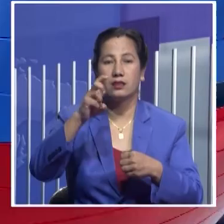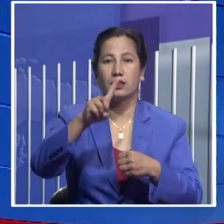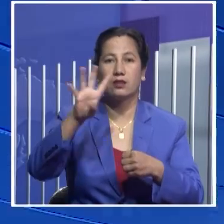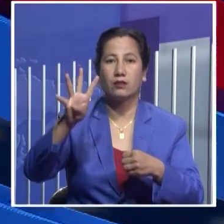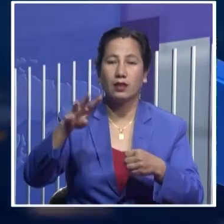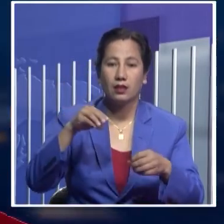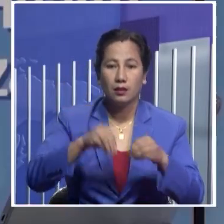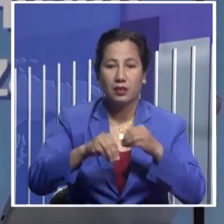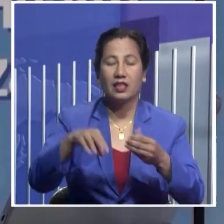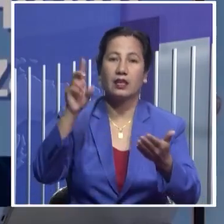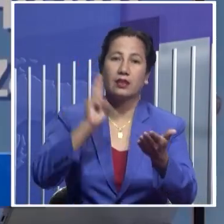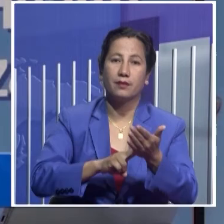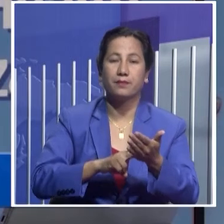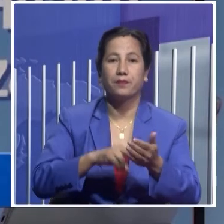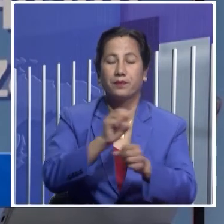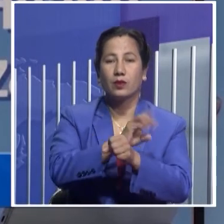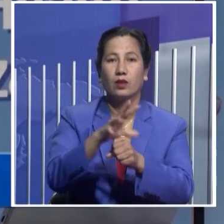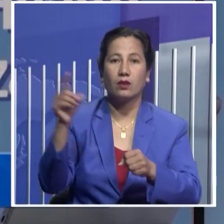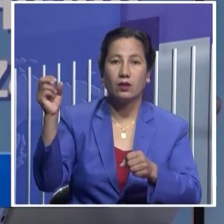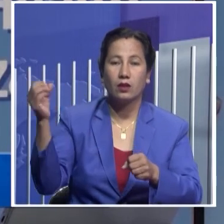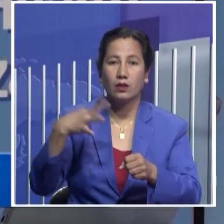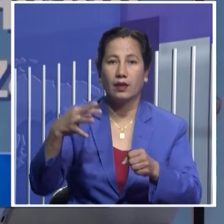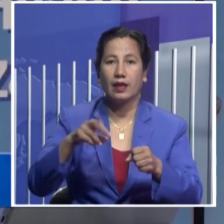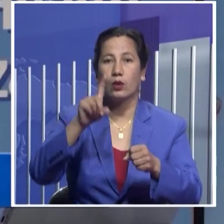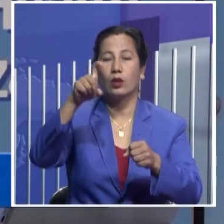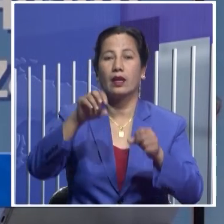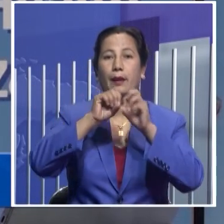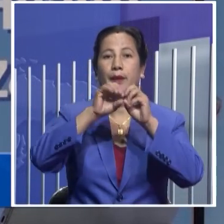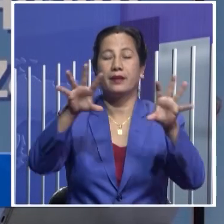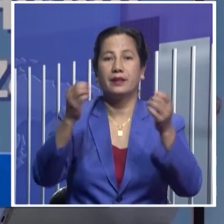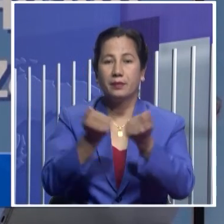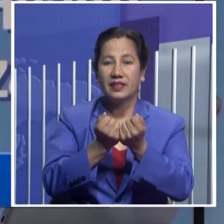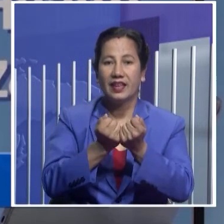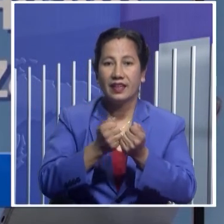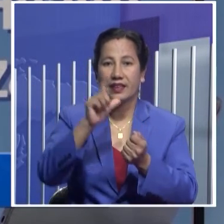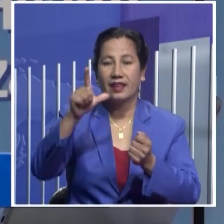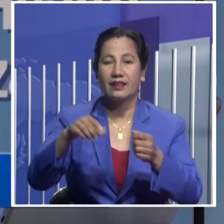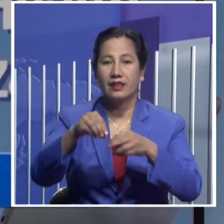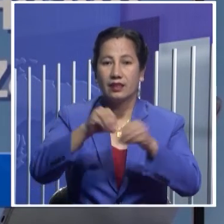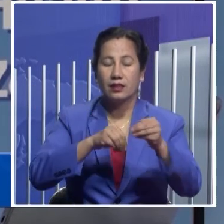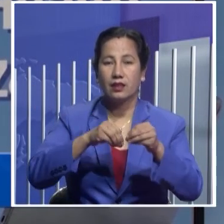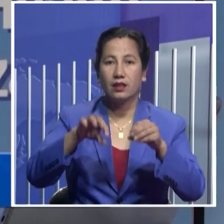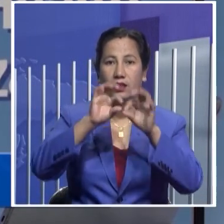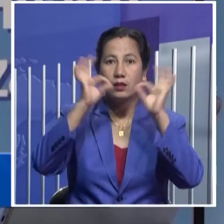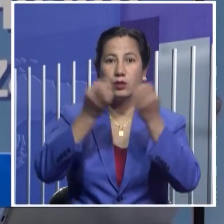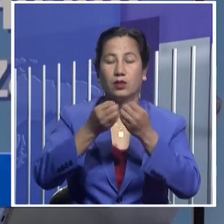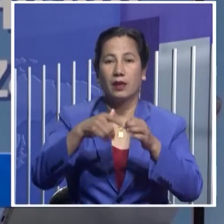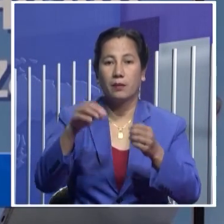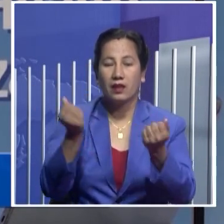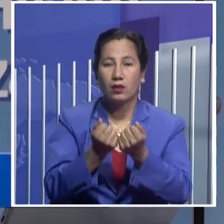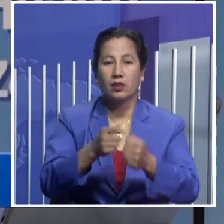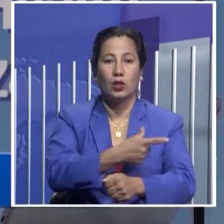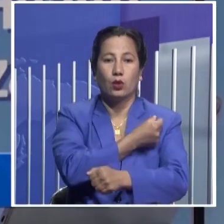थपिए। कोरोनाको नयाँ भेरिएन्ट फैलिँदै गएपछि विदा र यात्रा रद्द गर्न विश्व स्वास्थ्य संगठनको आह्वान। महामारी रोक्न